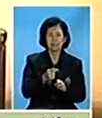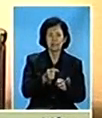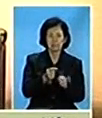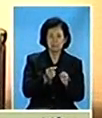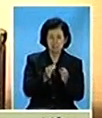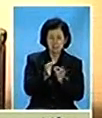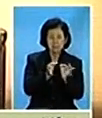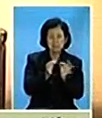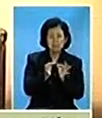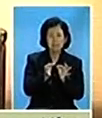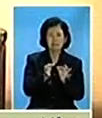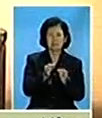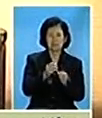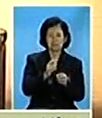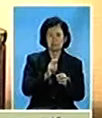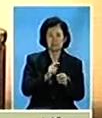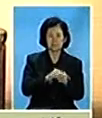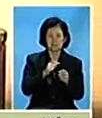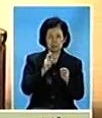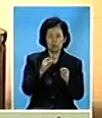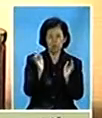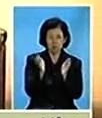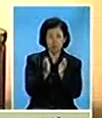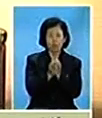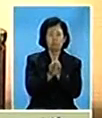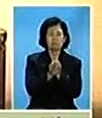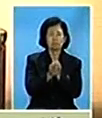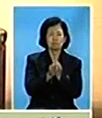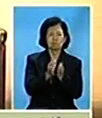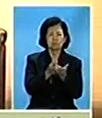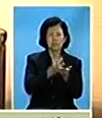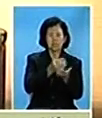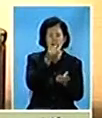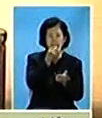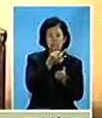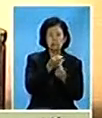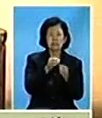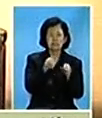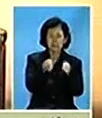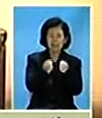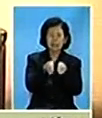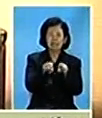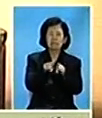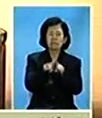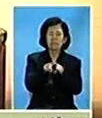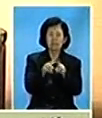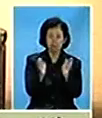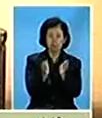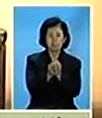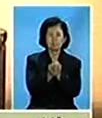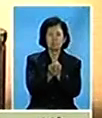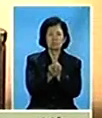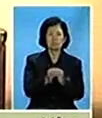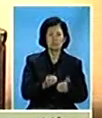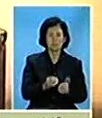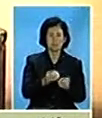าจะถึงเวลาที่มีการรวมกันของวิชาชีพที่ใกล้เคียงกันเพียงแต่มีกระบวนการ ในแพทย์แผนไทยประยุกต์ที่เ